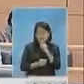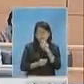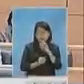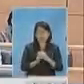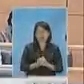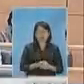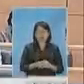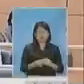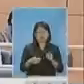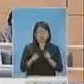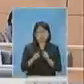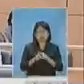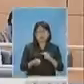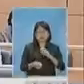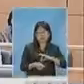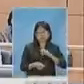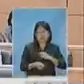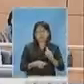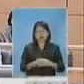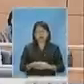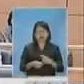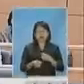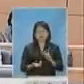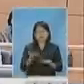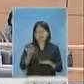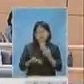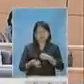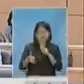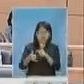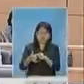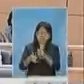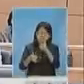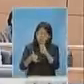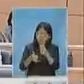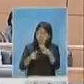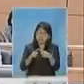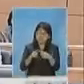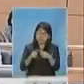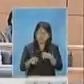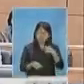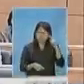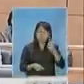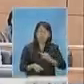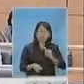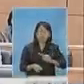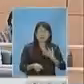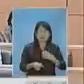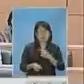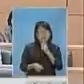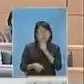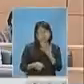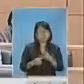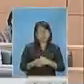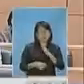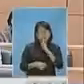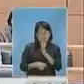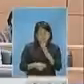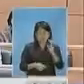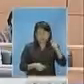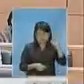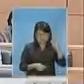ปรีดาปราโมทยถ้าหากได้รับรู้ชะตากรรมว่าเขามีอันเป็นไปบาดเจ็บล้มตายนี่คือความสัตย์จริง